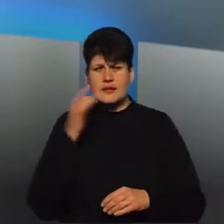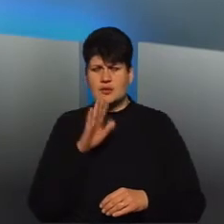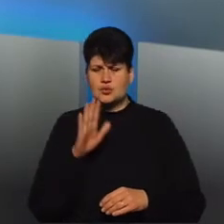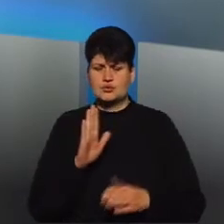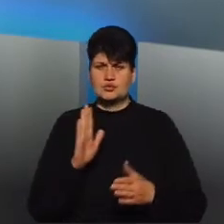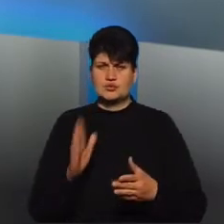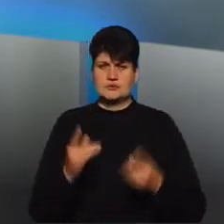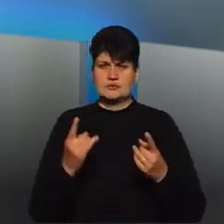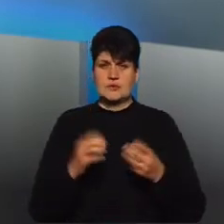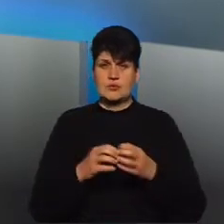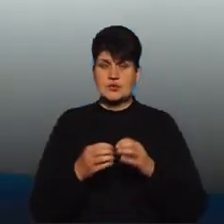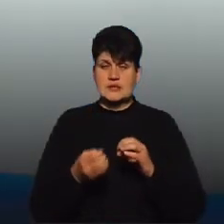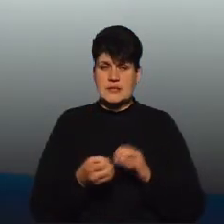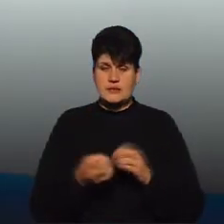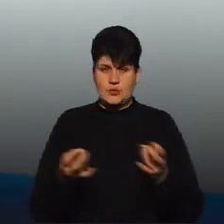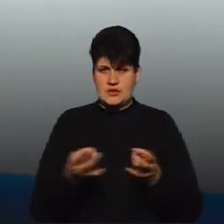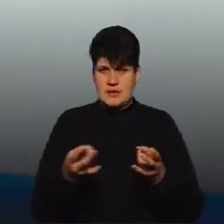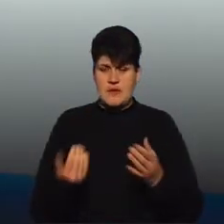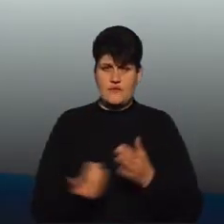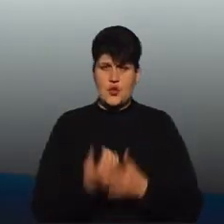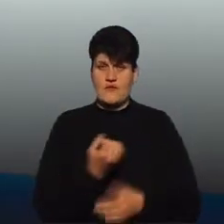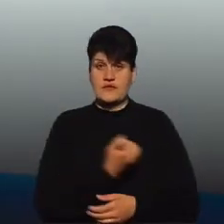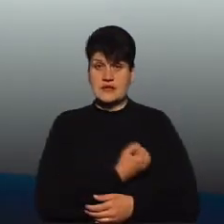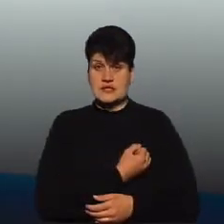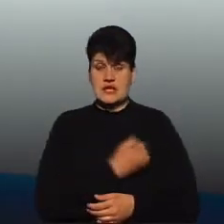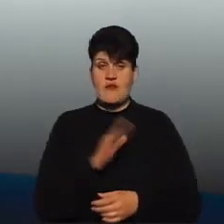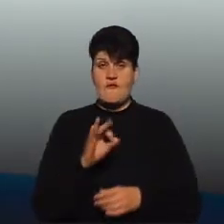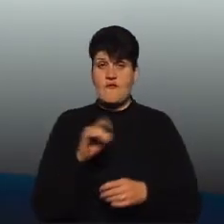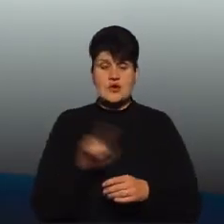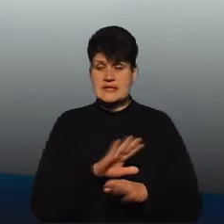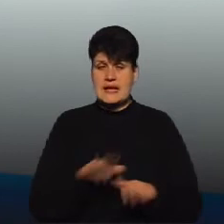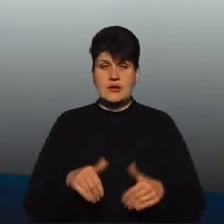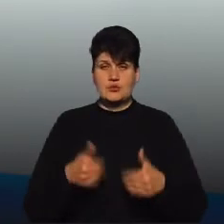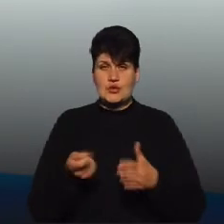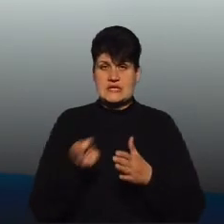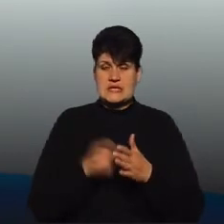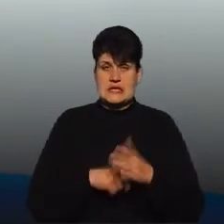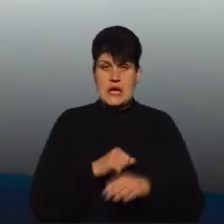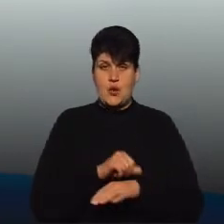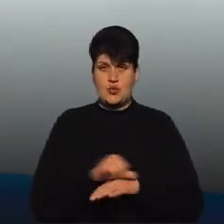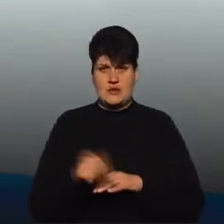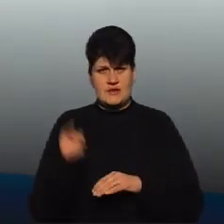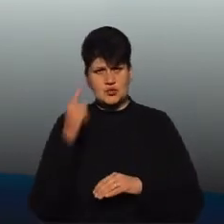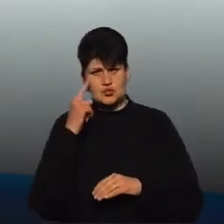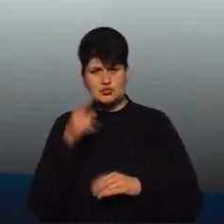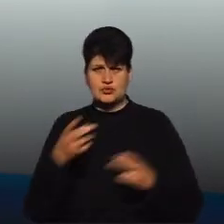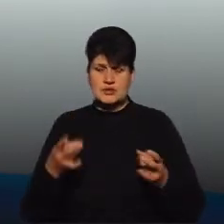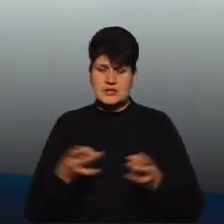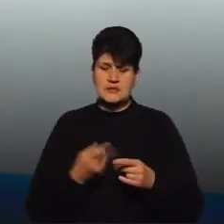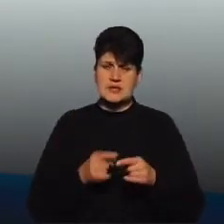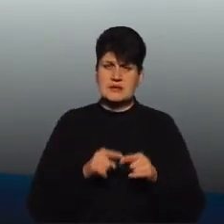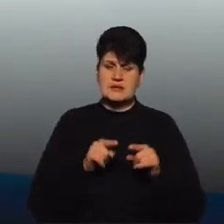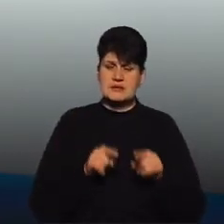в новій вакцині. ВОЗ, зокрема, не рекомендує закриття кордонів. На вашу думку, потрібні ось такі запобіжники для того,